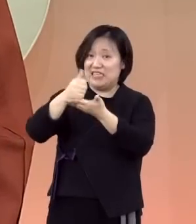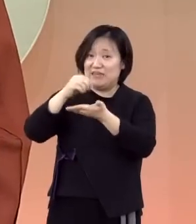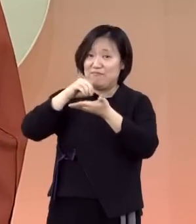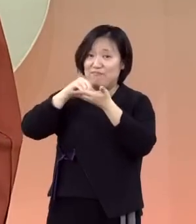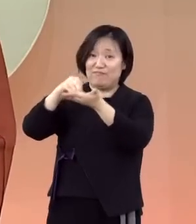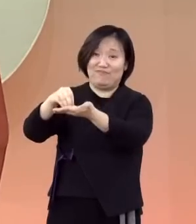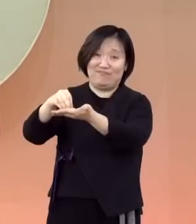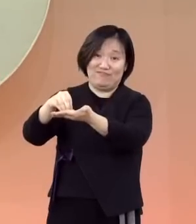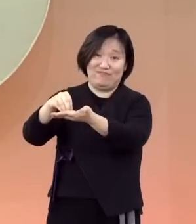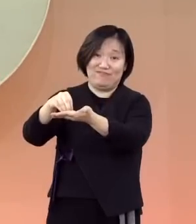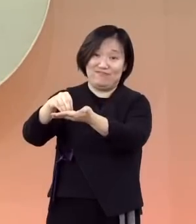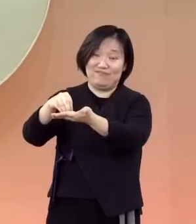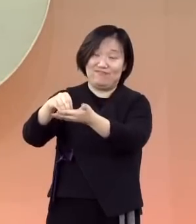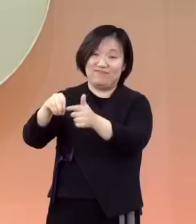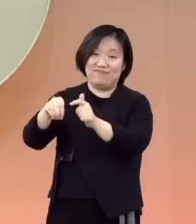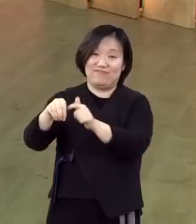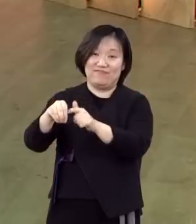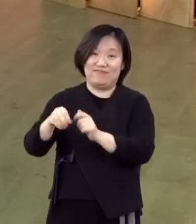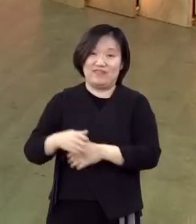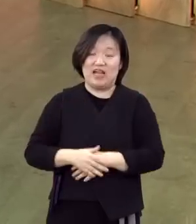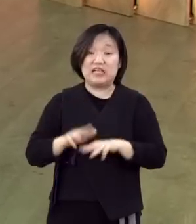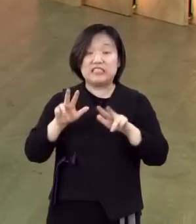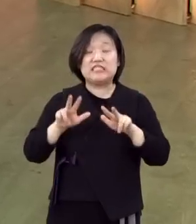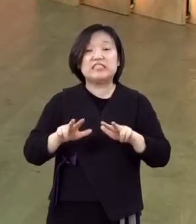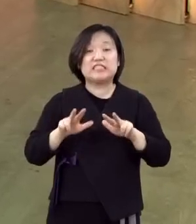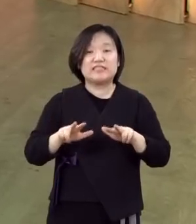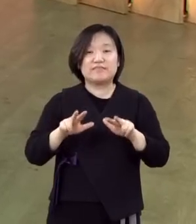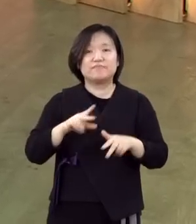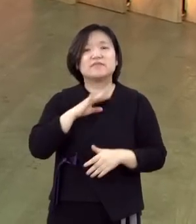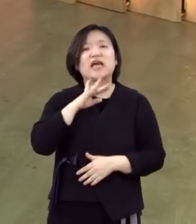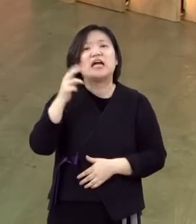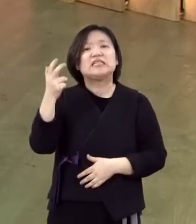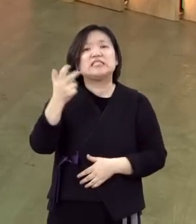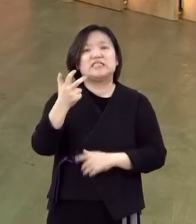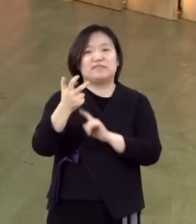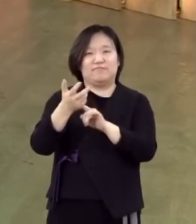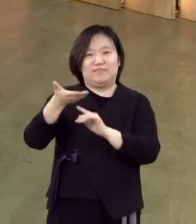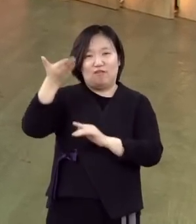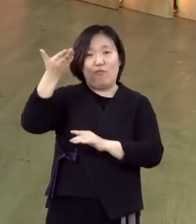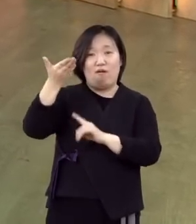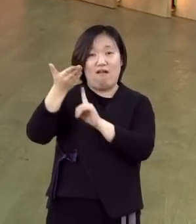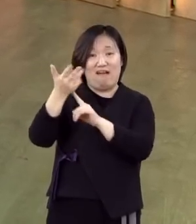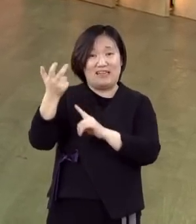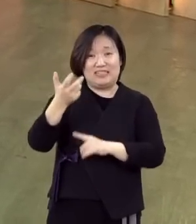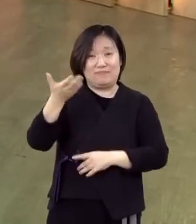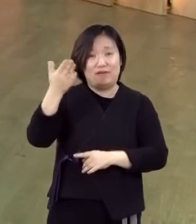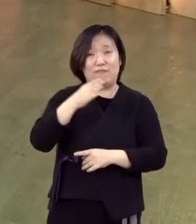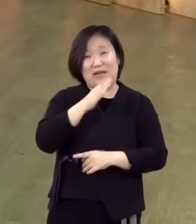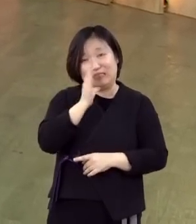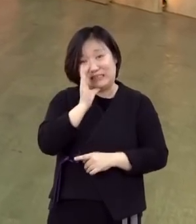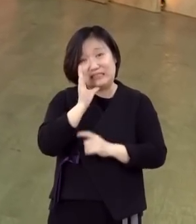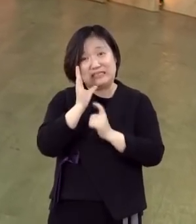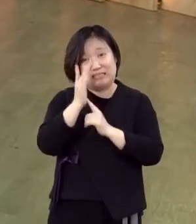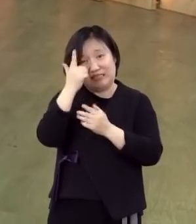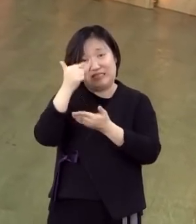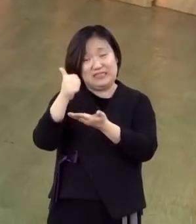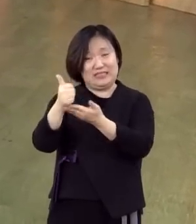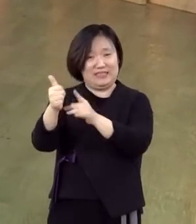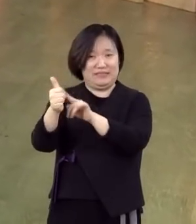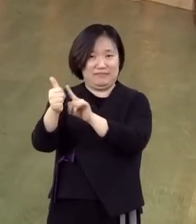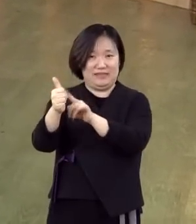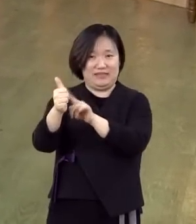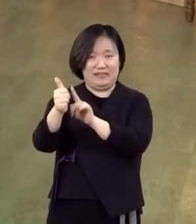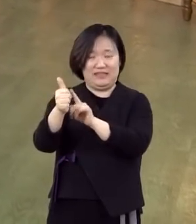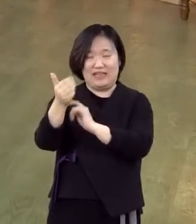는 젊은나이에수도회에입회했으며,현재 70세가넘었습니다.그는 이제70세가훨씬넘었으니,이이야기는 수십년